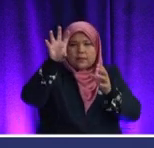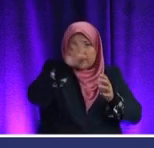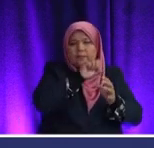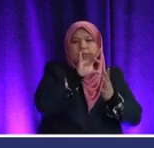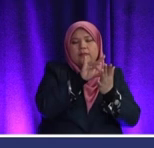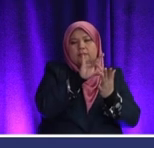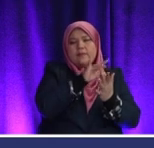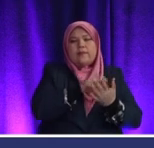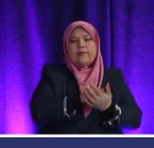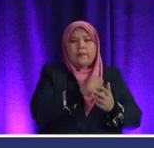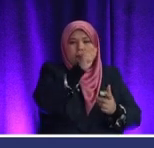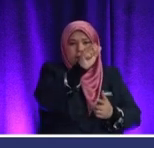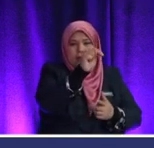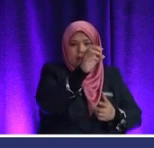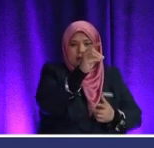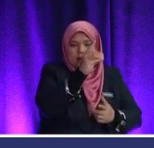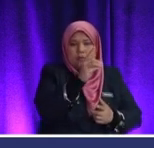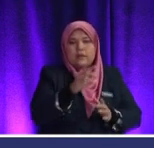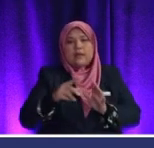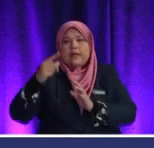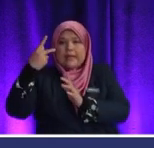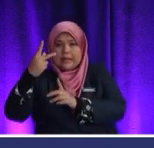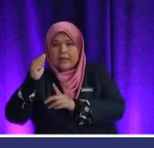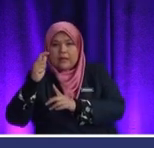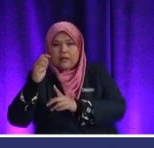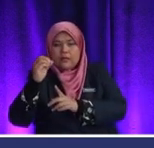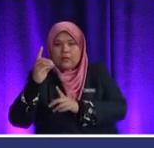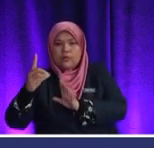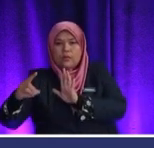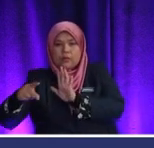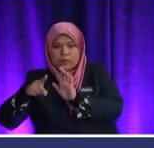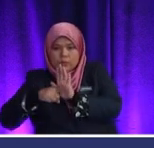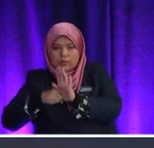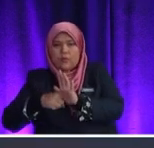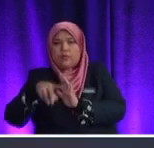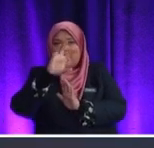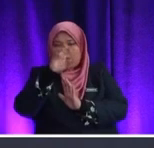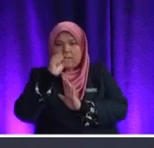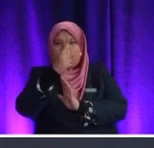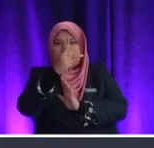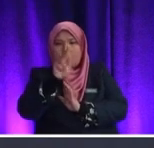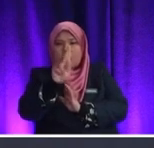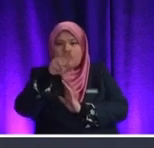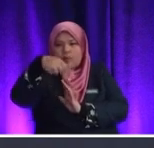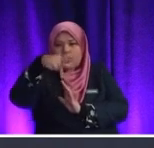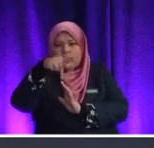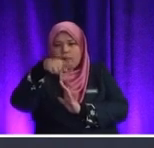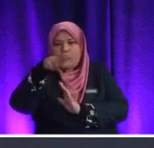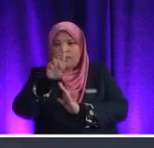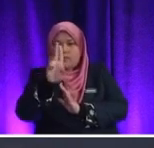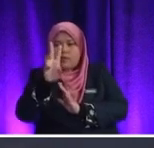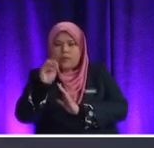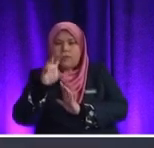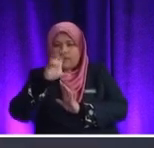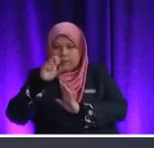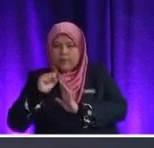pada enak manakala pada ketot adalah Hai Eko plum ayam kupu maka dipilih ayam koplo akan dipilih